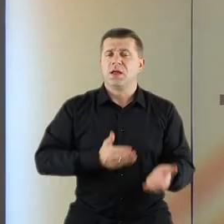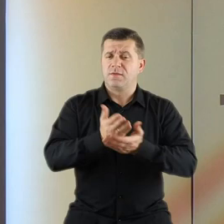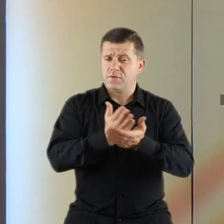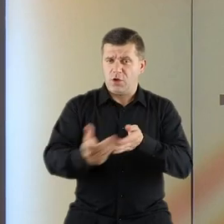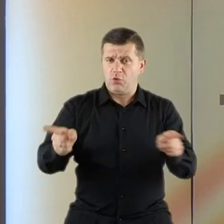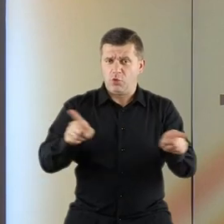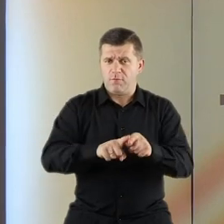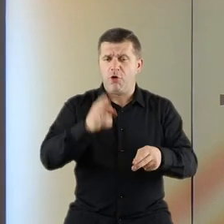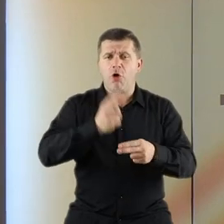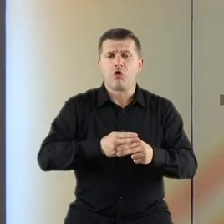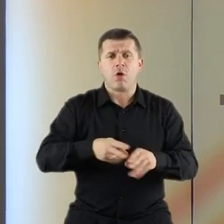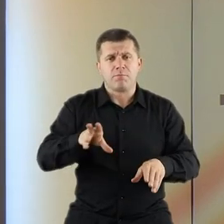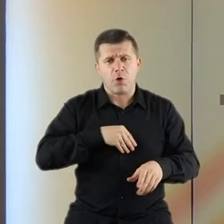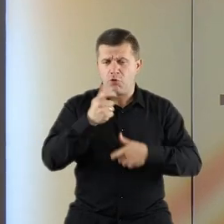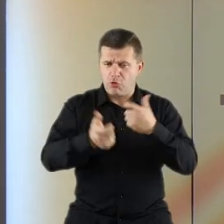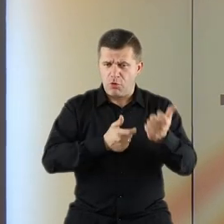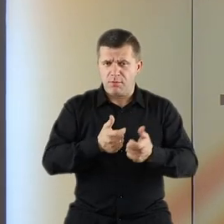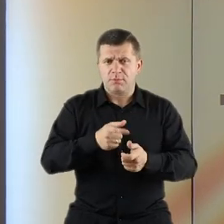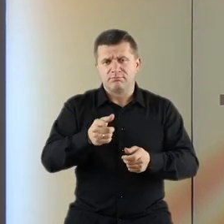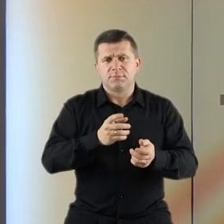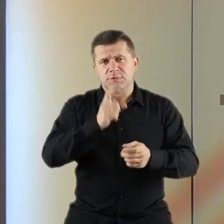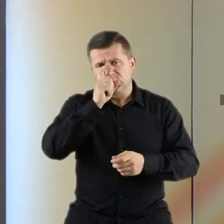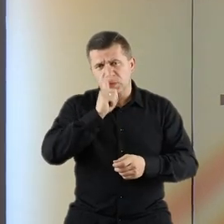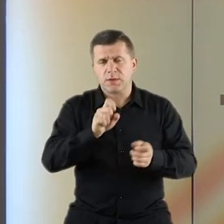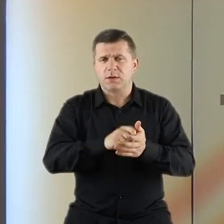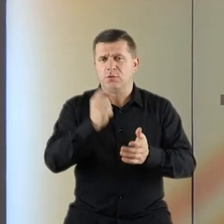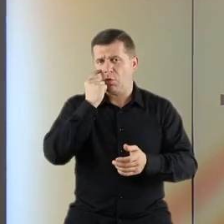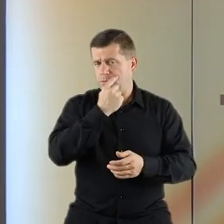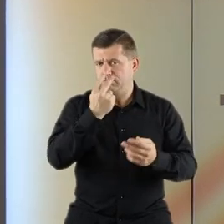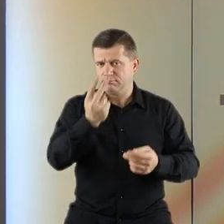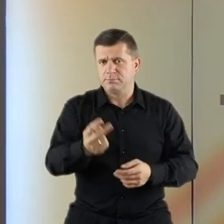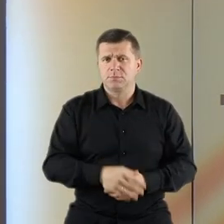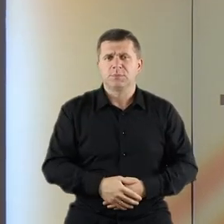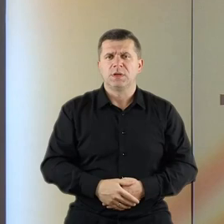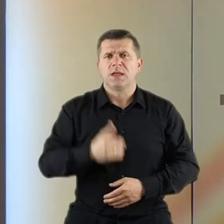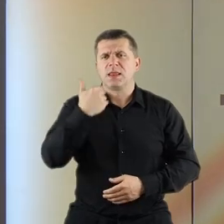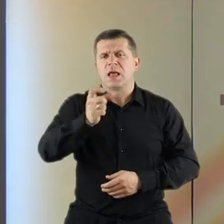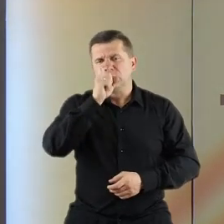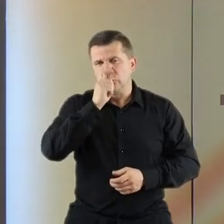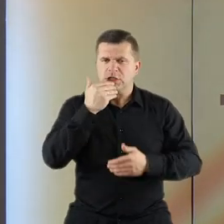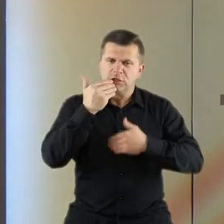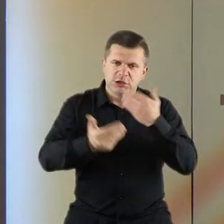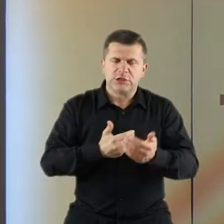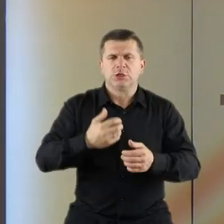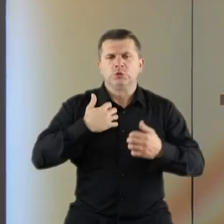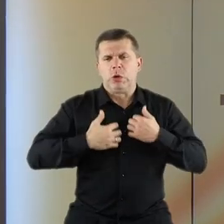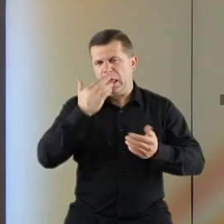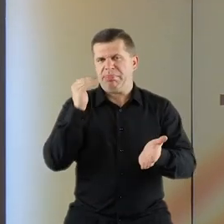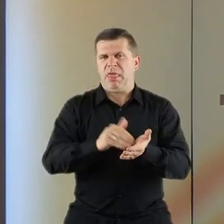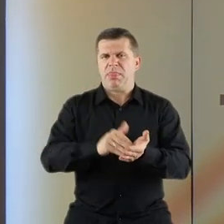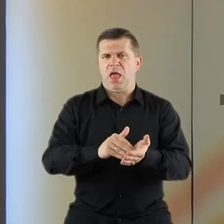wierzono również że choroby można sprowadzać złem i oczami tak złem życzeniem przez złość i